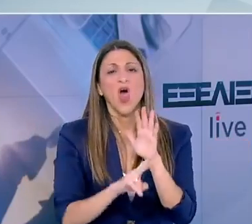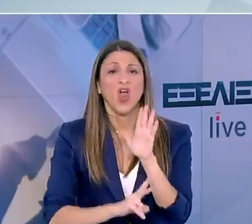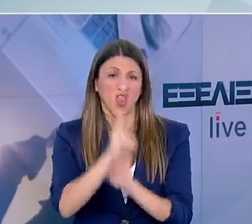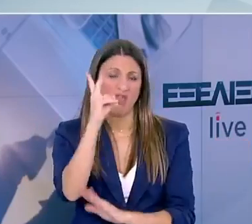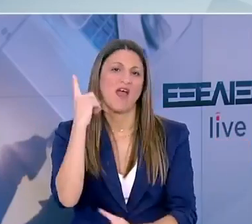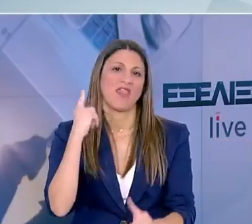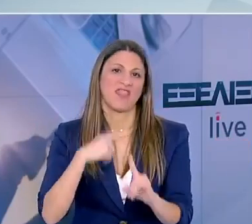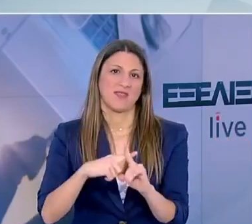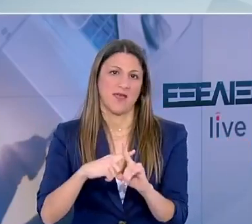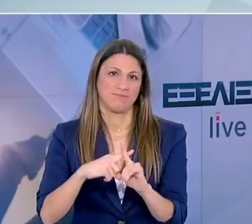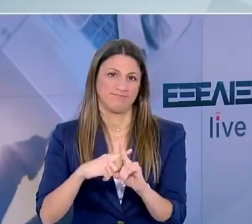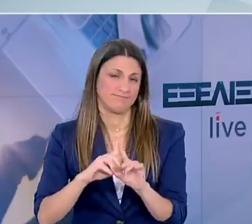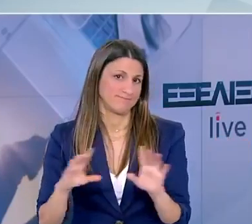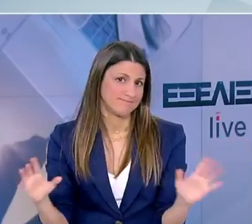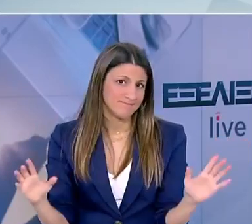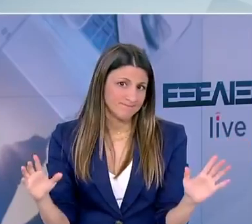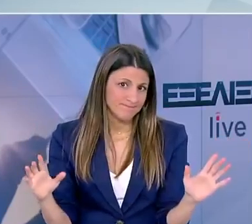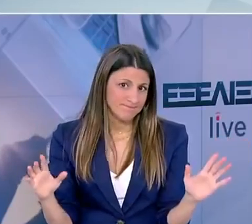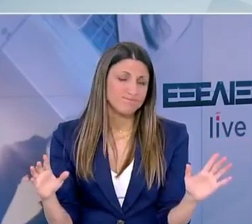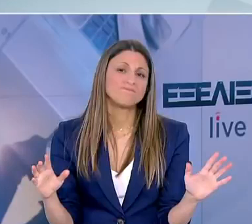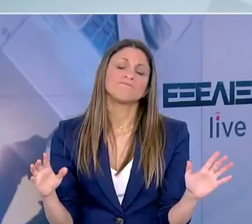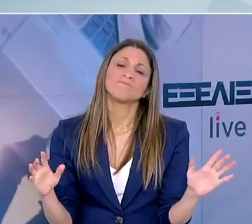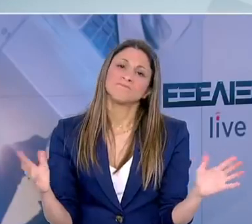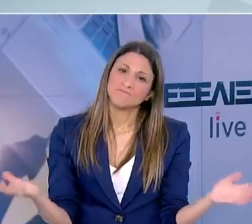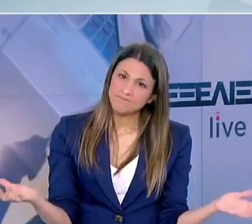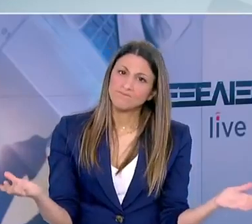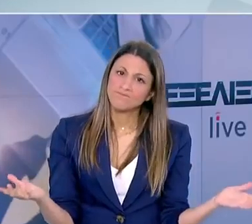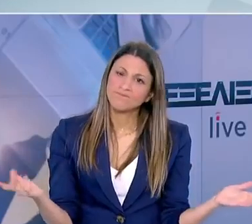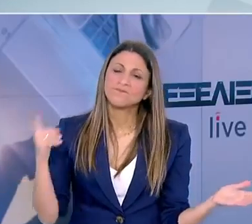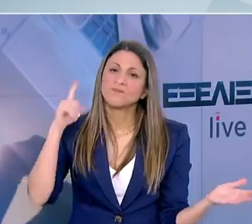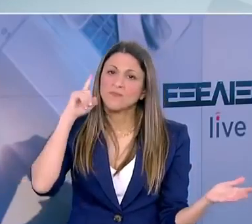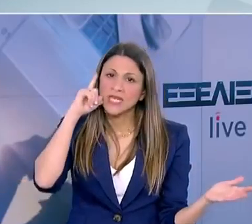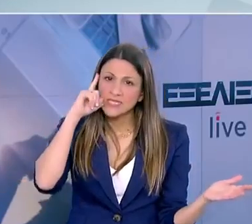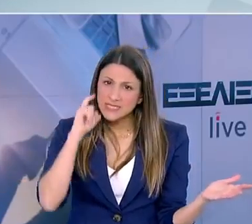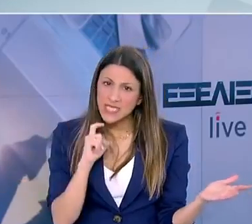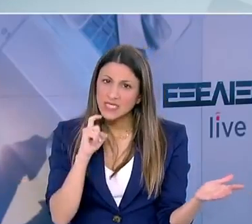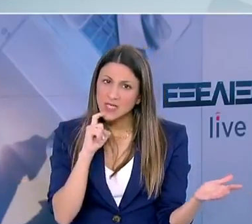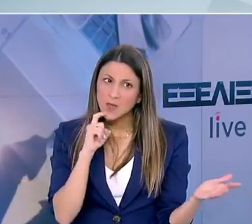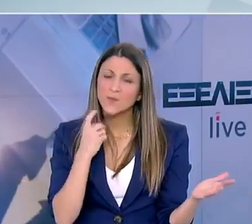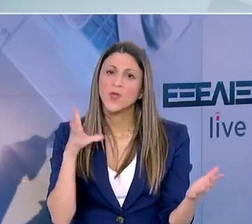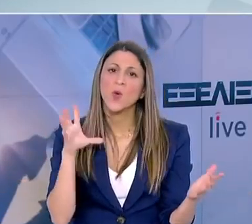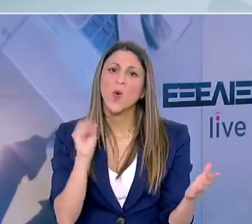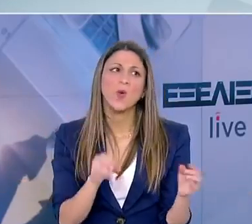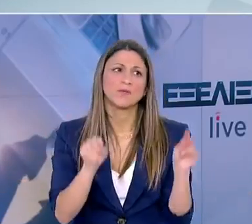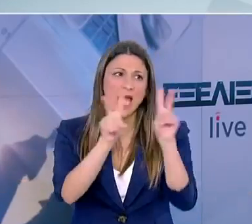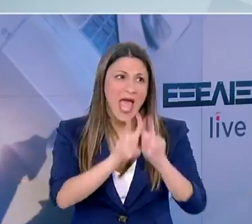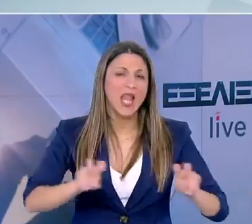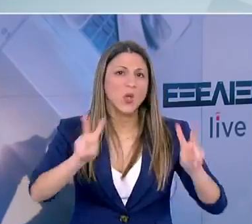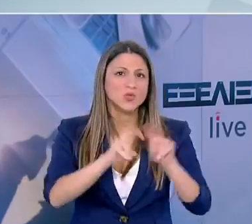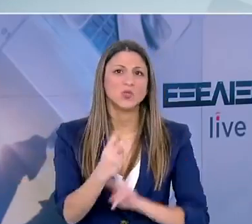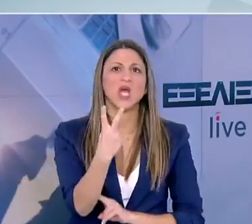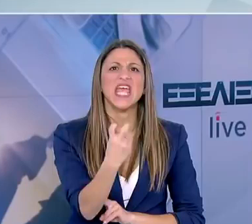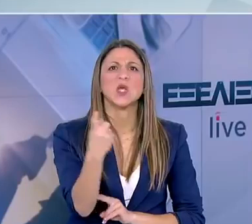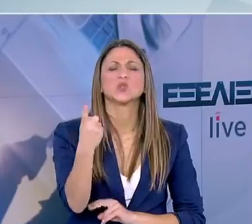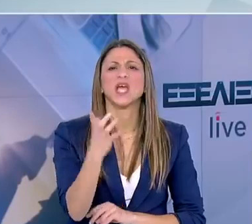χαρακτηριστεί θετικά. Δεν περιμέναμε τα υπόλοιπα, τα οποία όπως γνωρίζετε σε σύνολο 29 ελέγχων 20 ήταν θετικοί